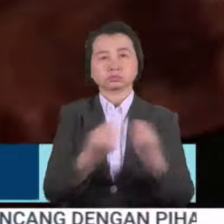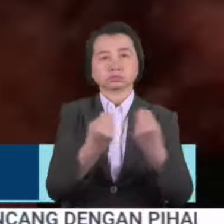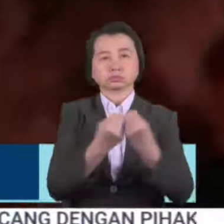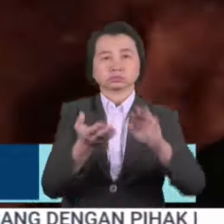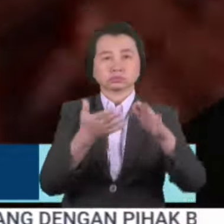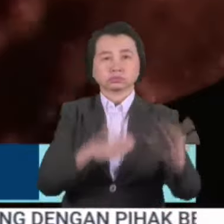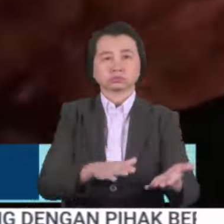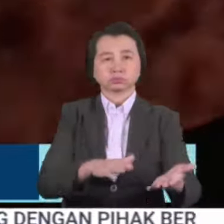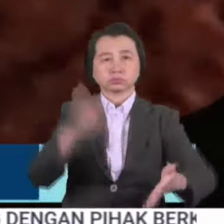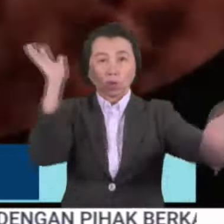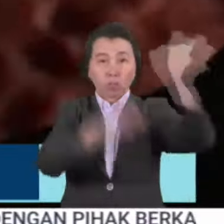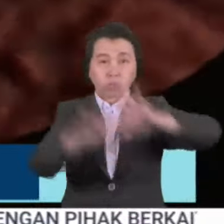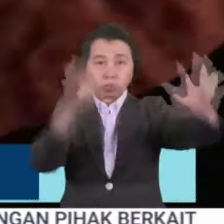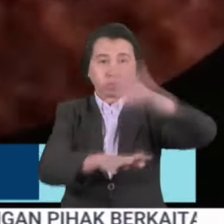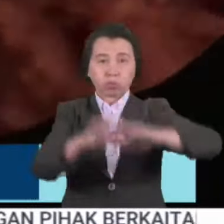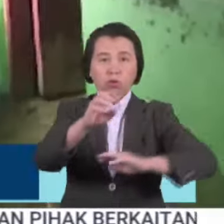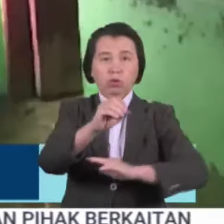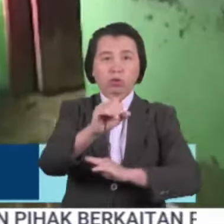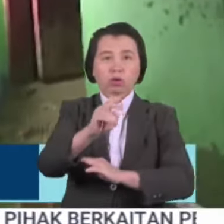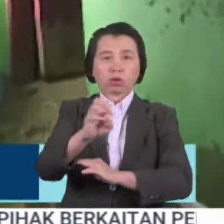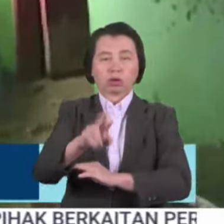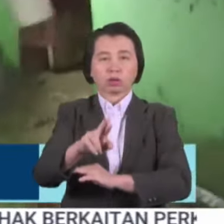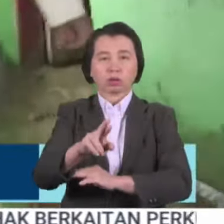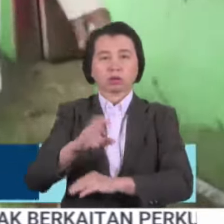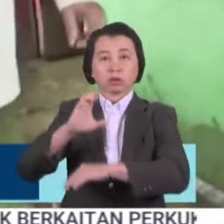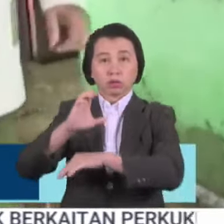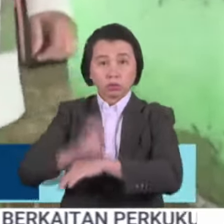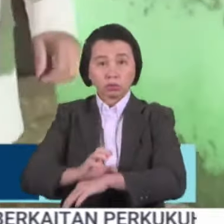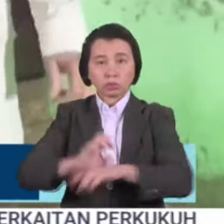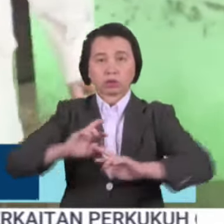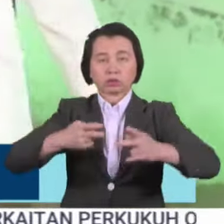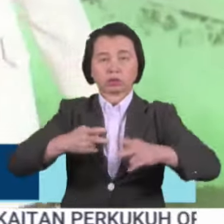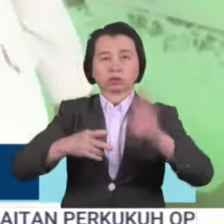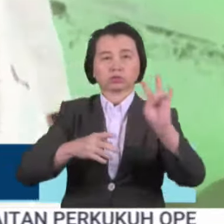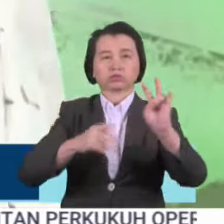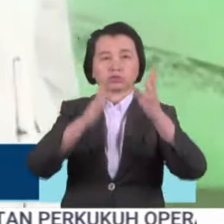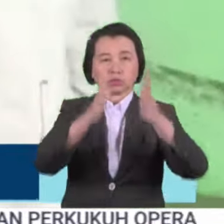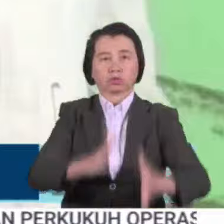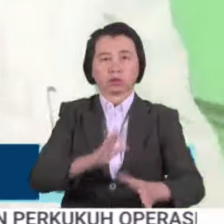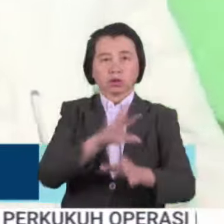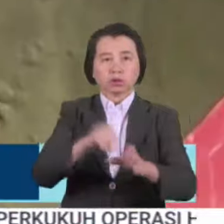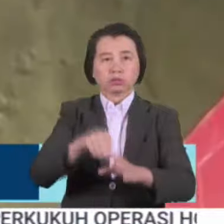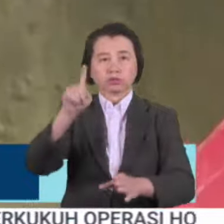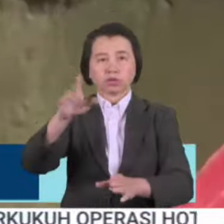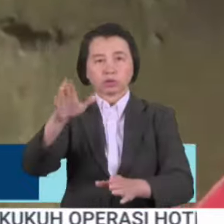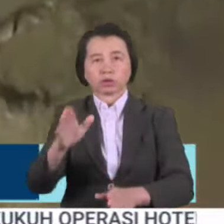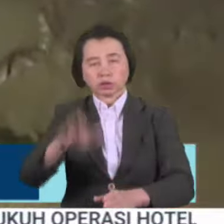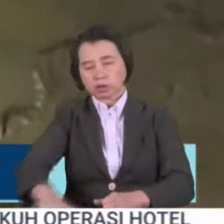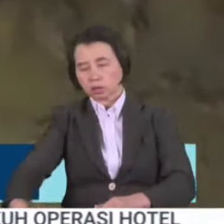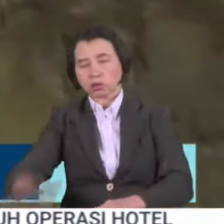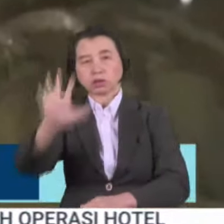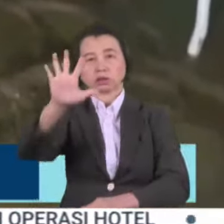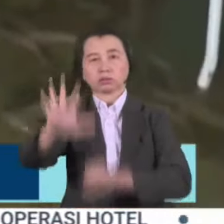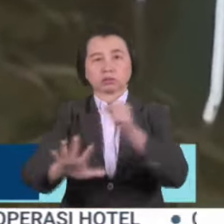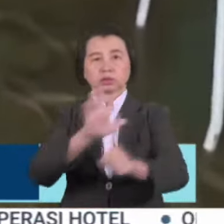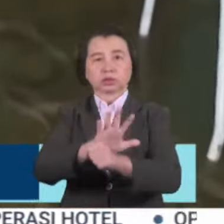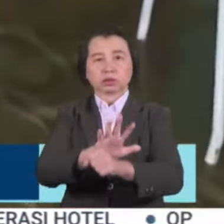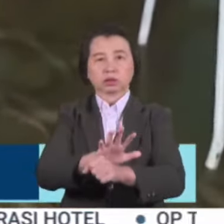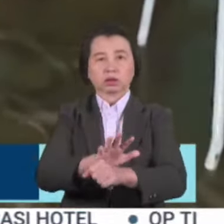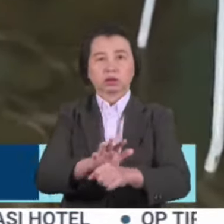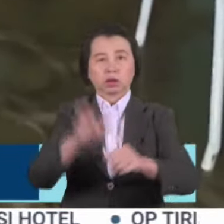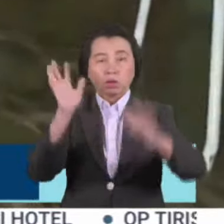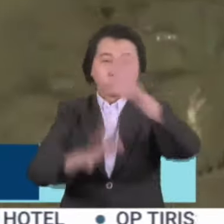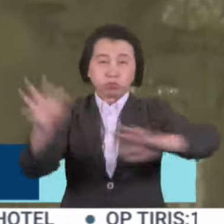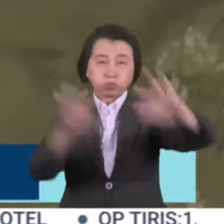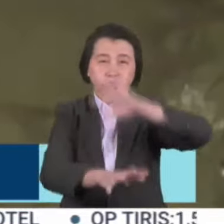Angka kematian akibat taufan Oscar di Cuba meningkat kepada 7 orang. Ia termasuk seorang kanak-kanak 5 tahun. Bencana